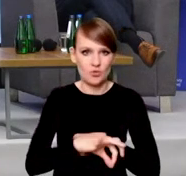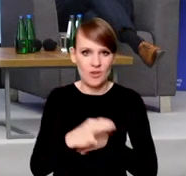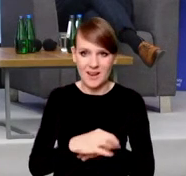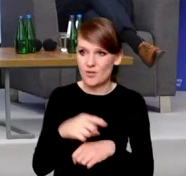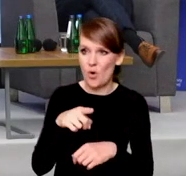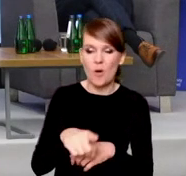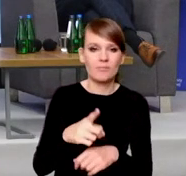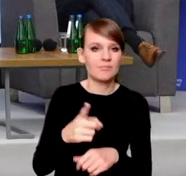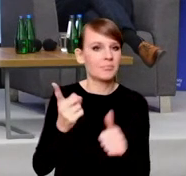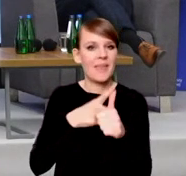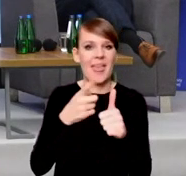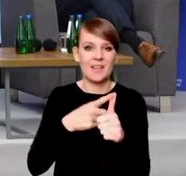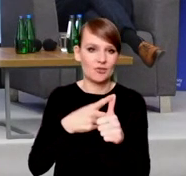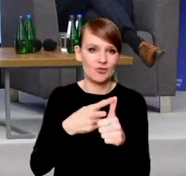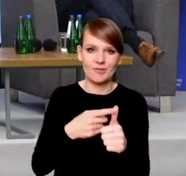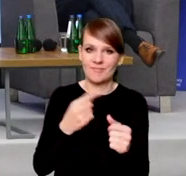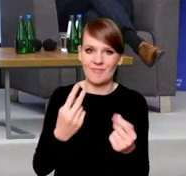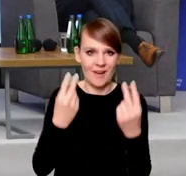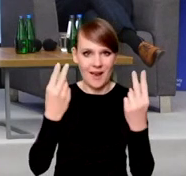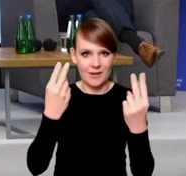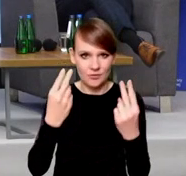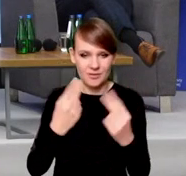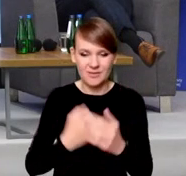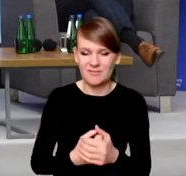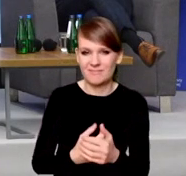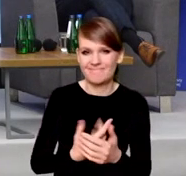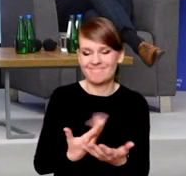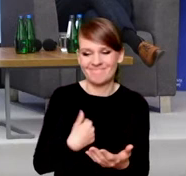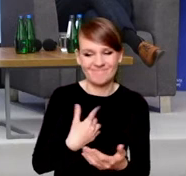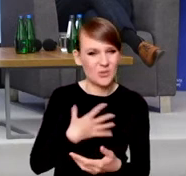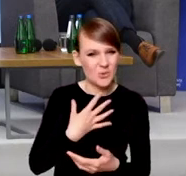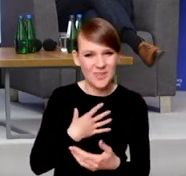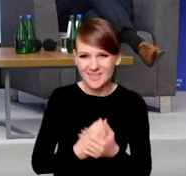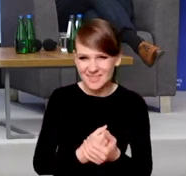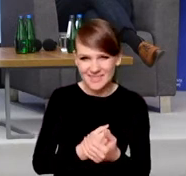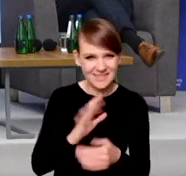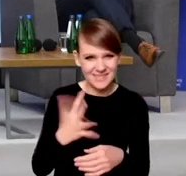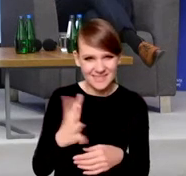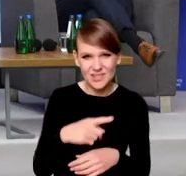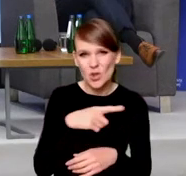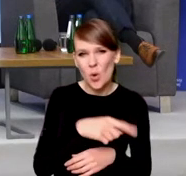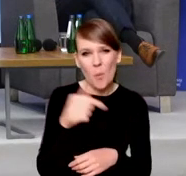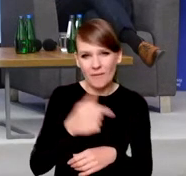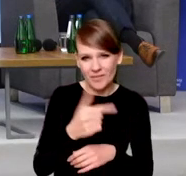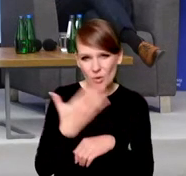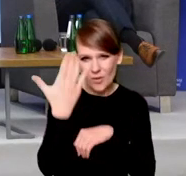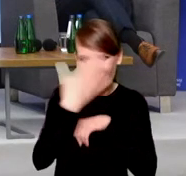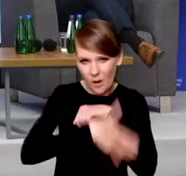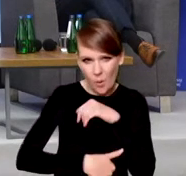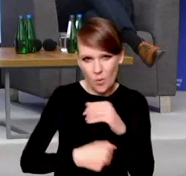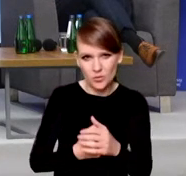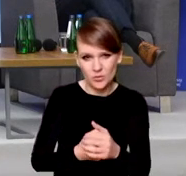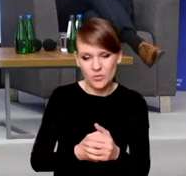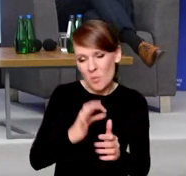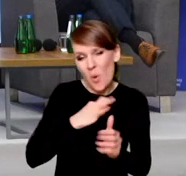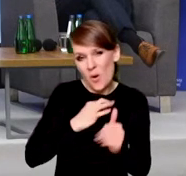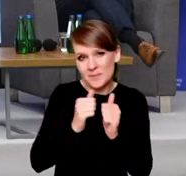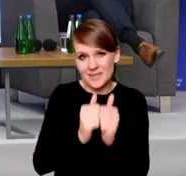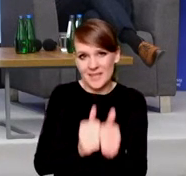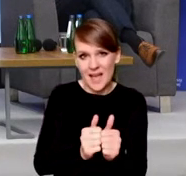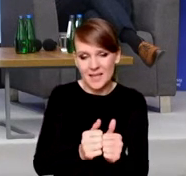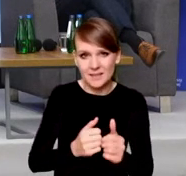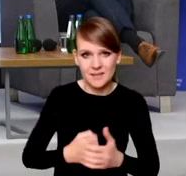to powinno być jedno z ostatnich miejsc, ale takie jest moje zdanie, że te korzyści powinny